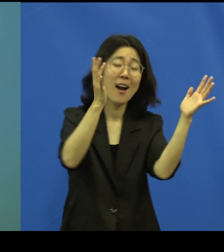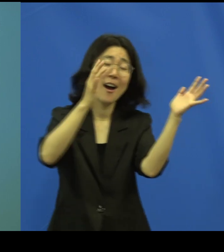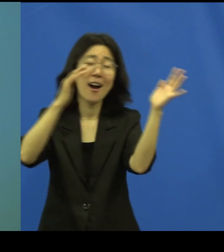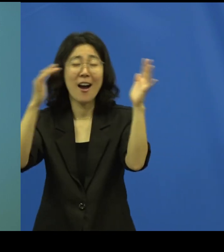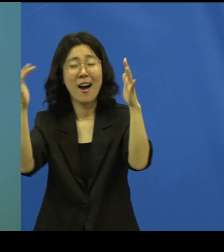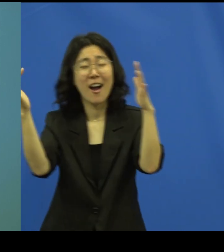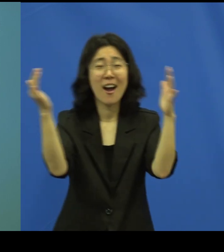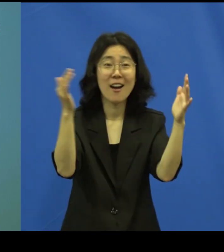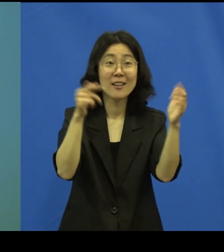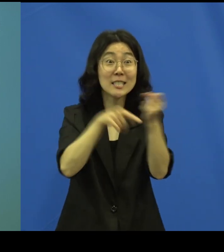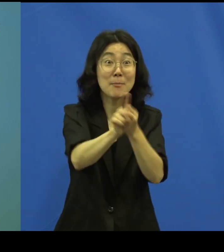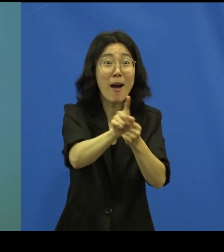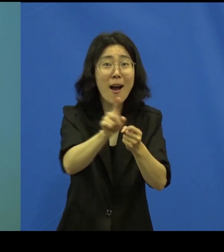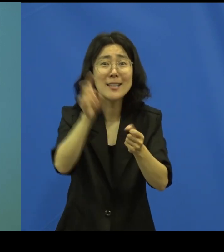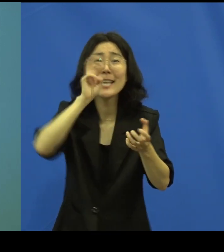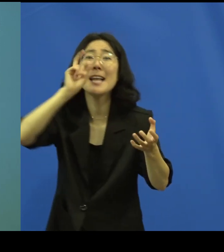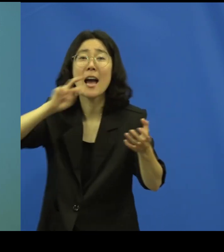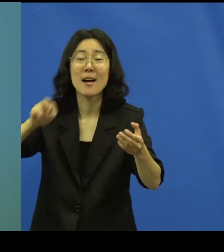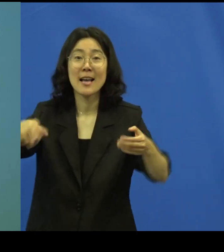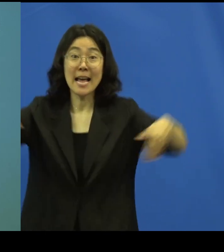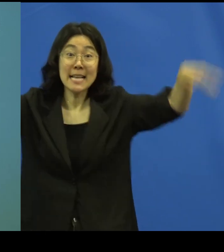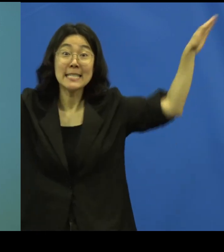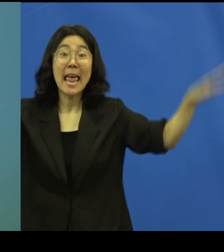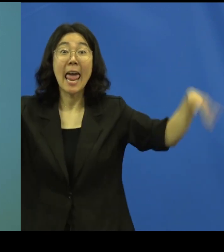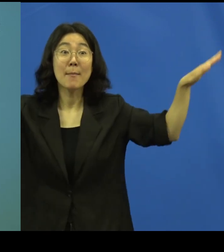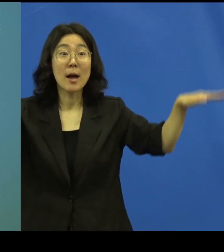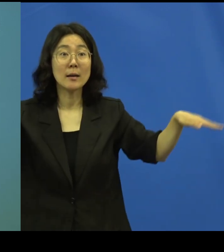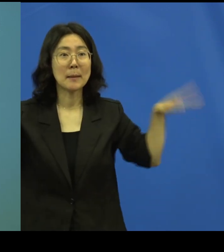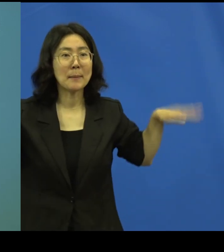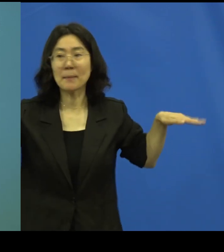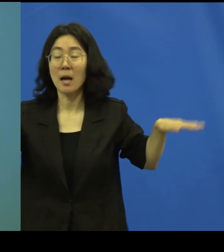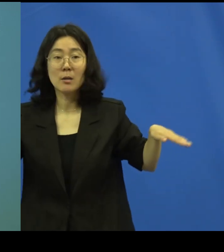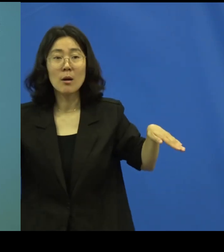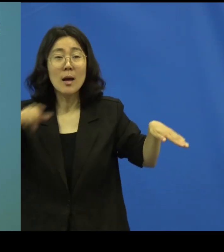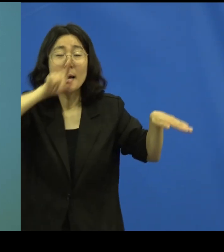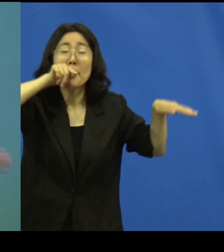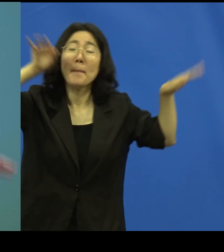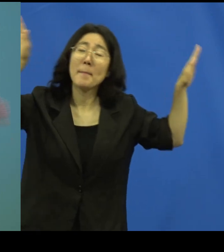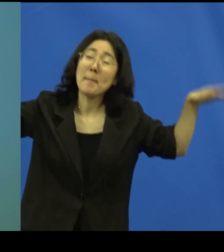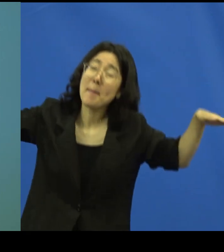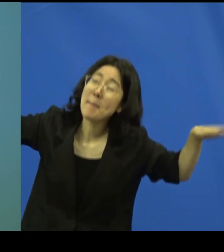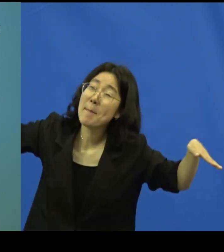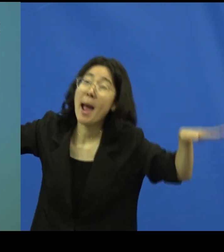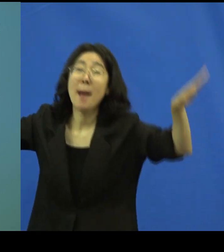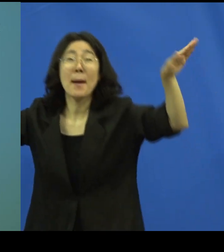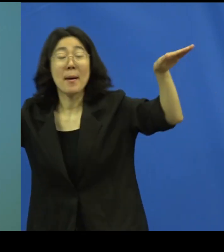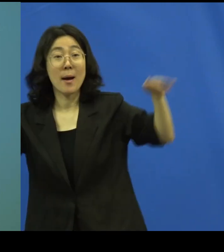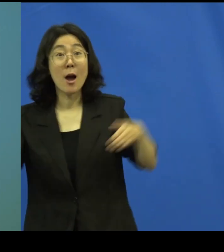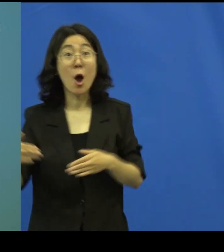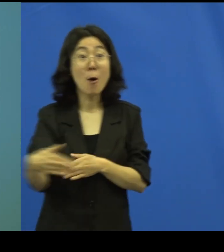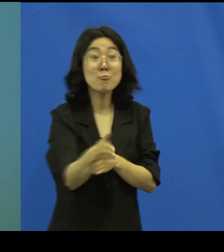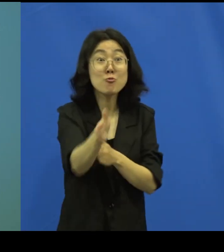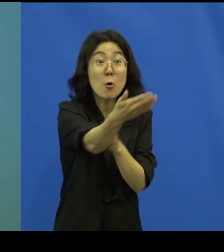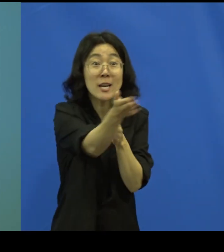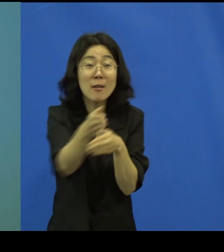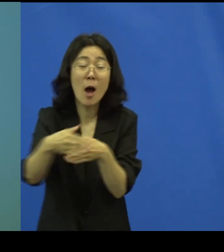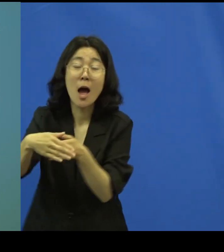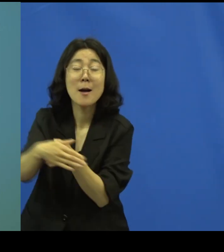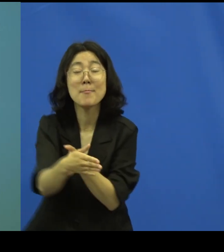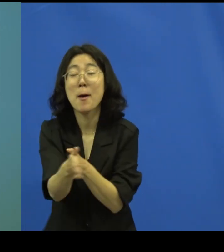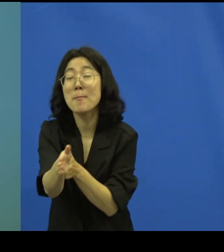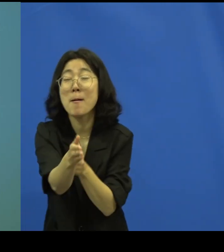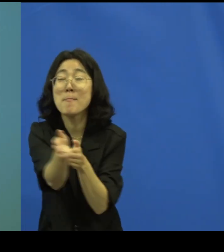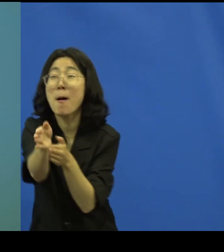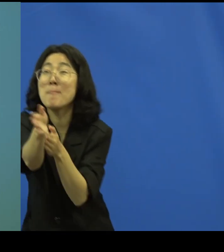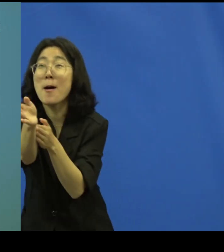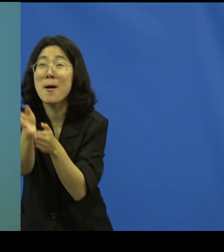합니다. 새들도 막 찬양하면서 다니고, 물고기들이 지느러미도 막 꼬리를 흔들면서 주님을 찬양하고,